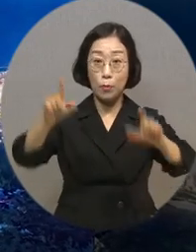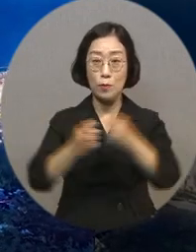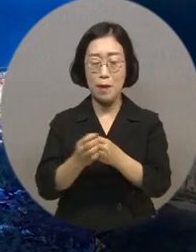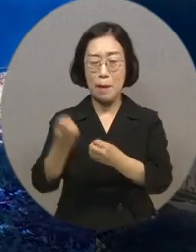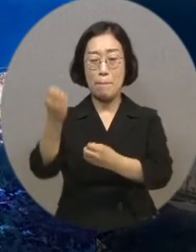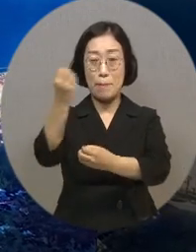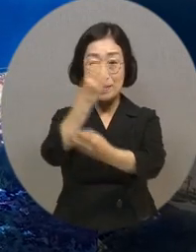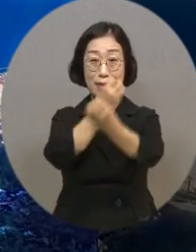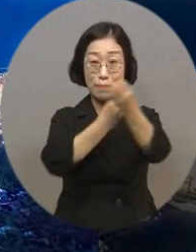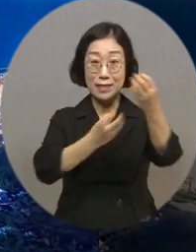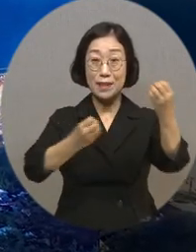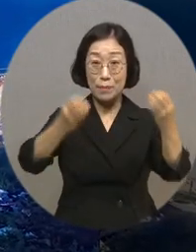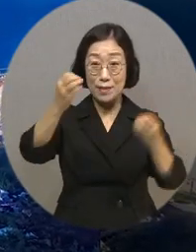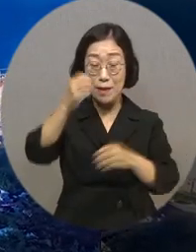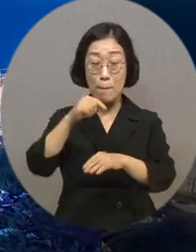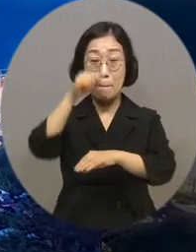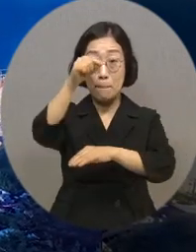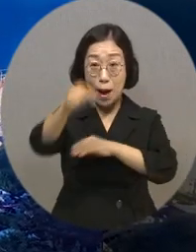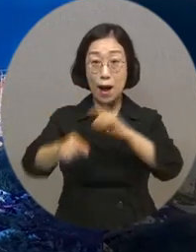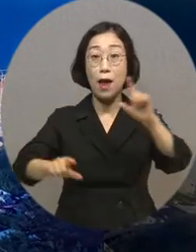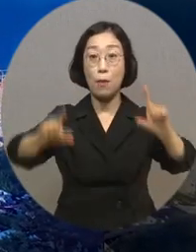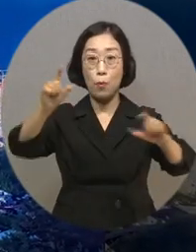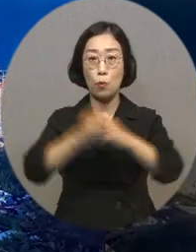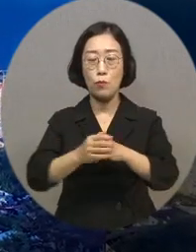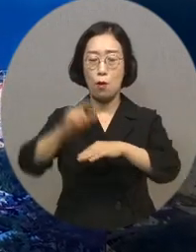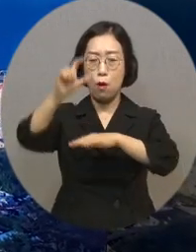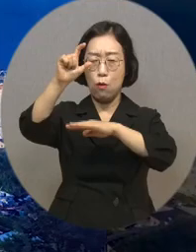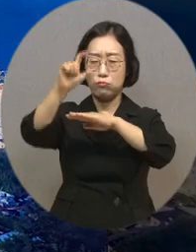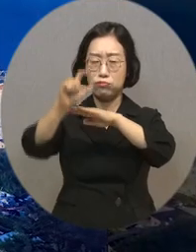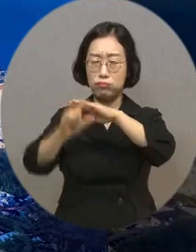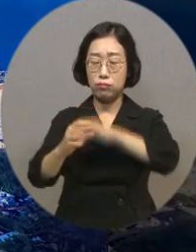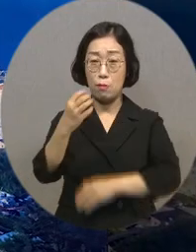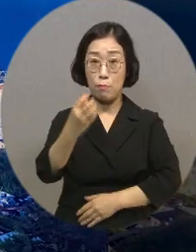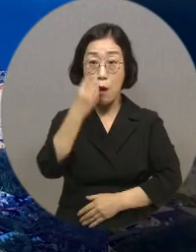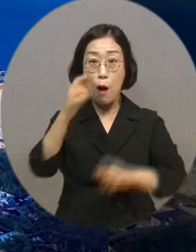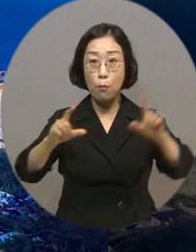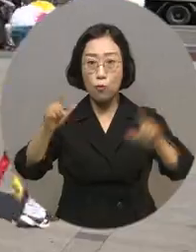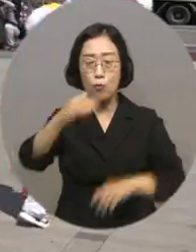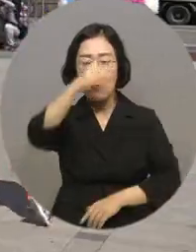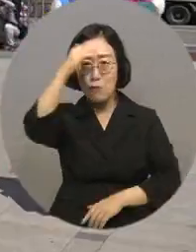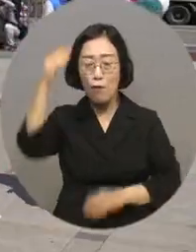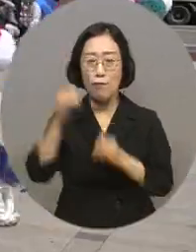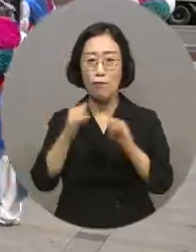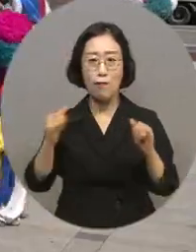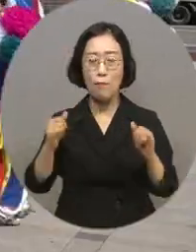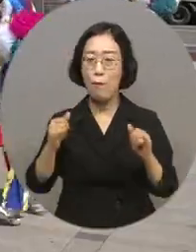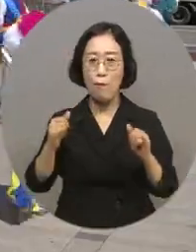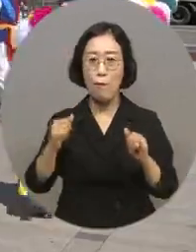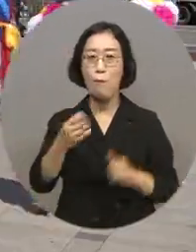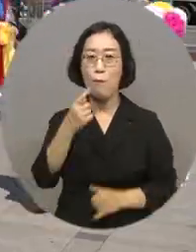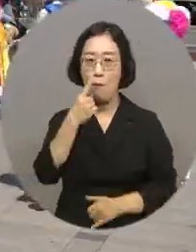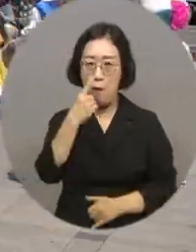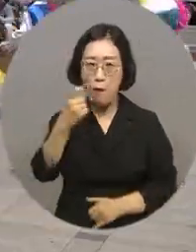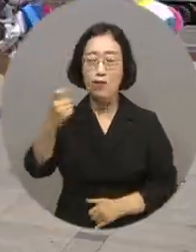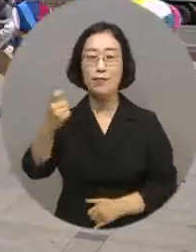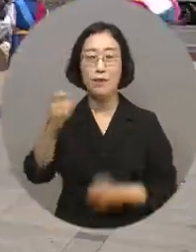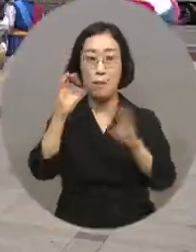별빛처럼 반짝이는 야경과 아름다운 일몰로 관광객들을 맞이했습니다. 김성수